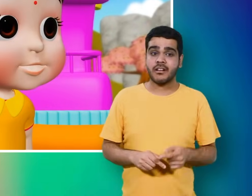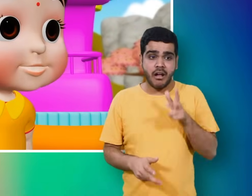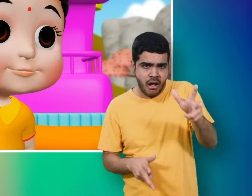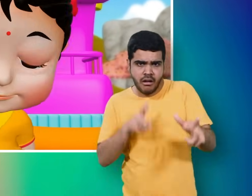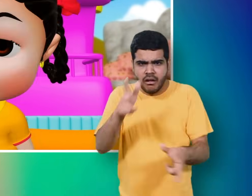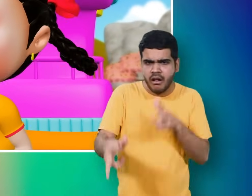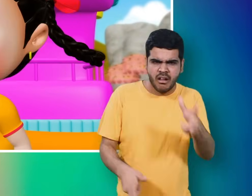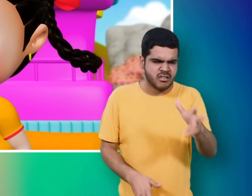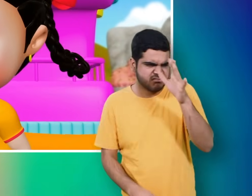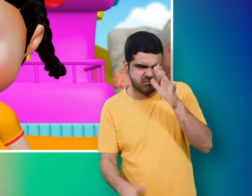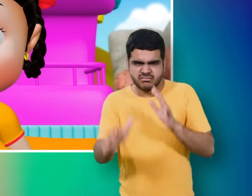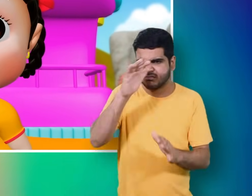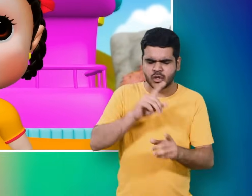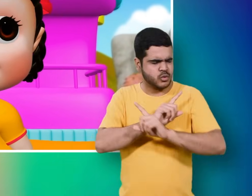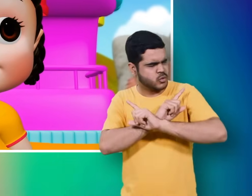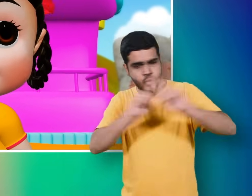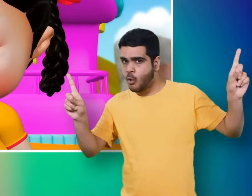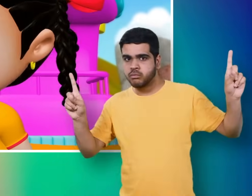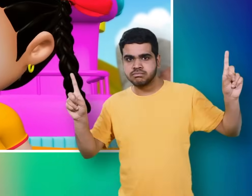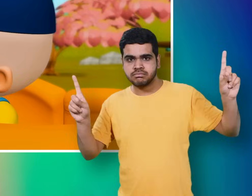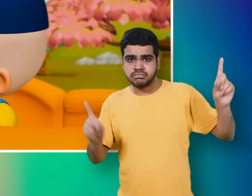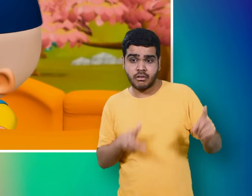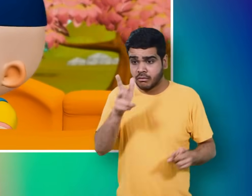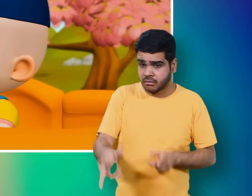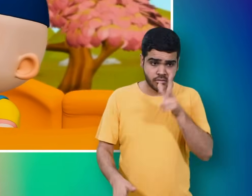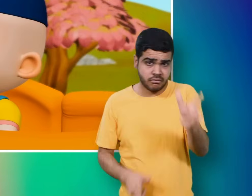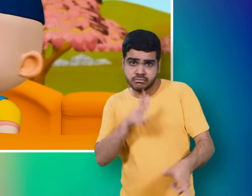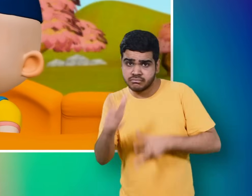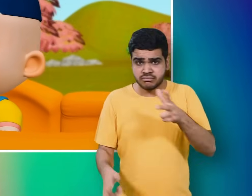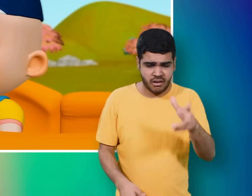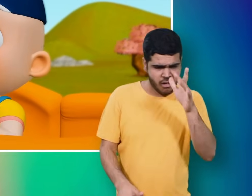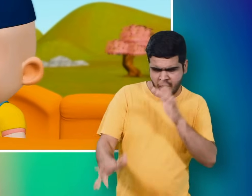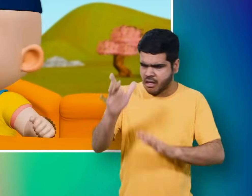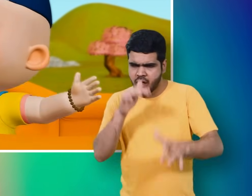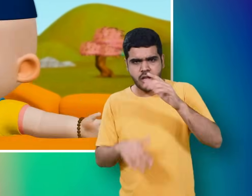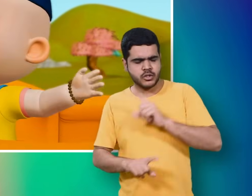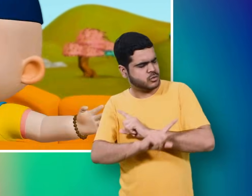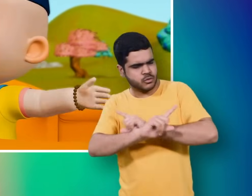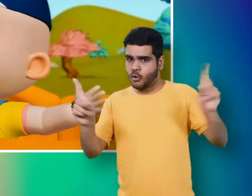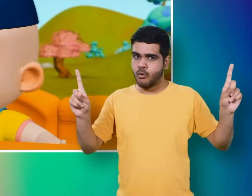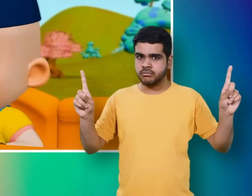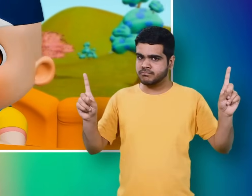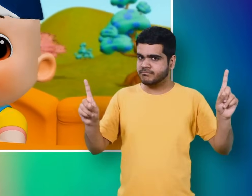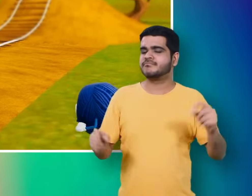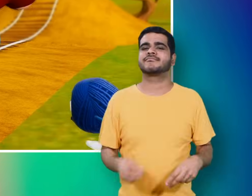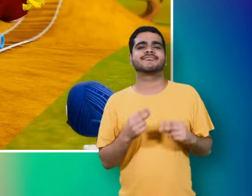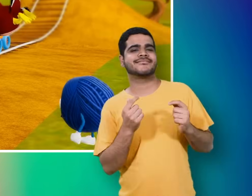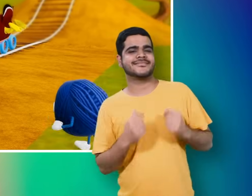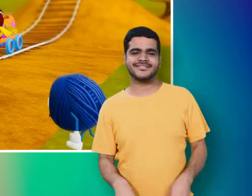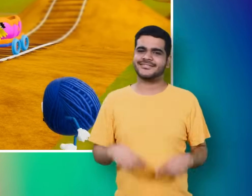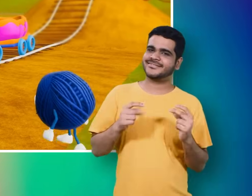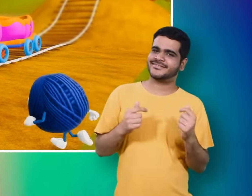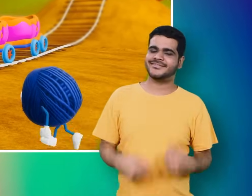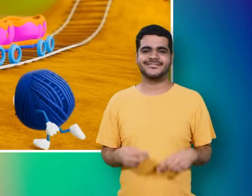ऊंट। कभी न बोलना किसी से झूठ, कभी न बोलना किसी से झूठ।